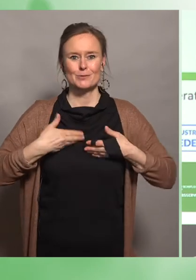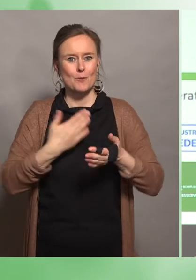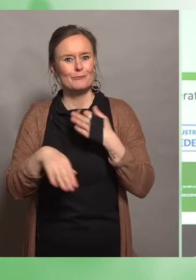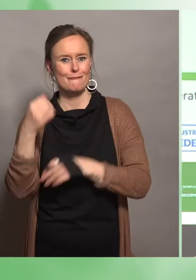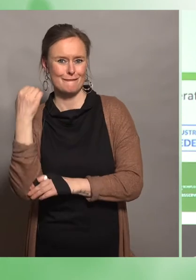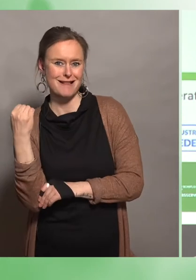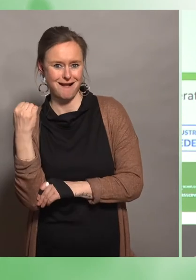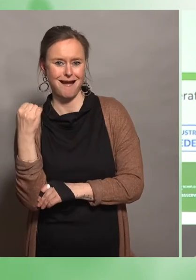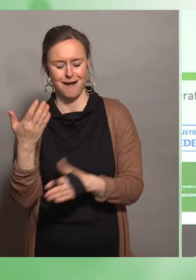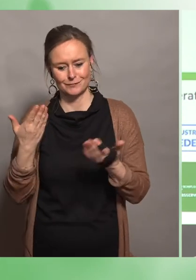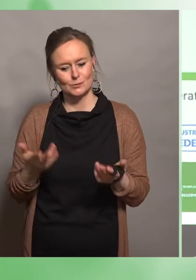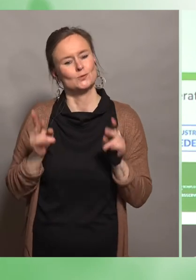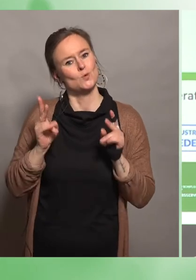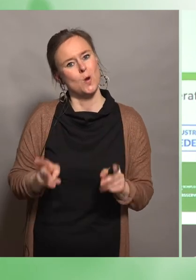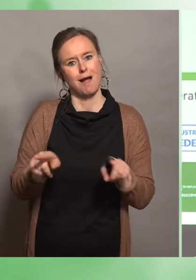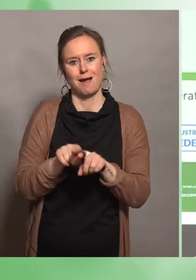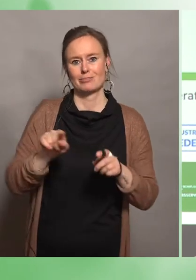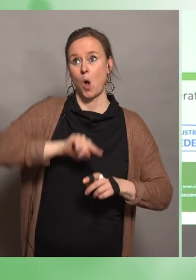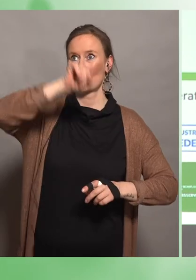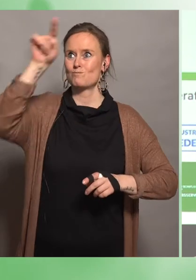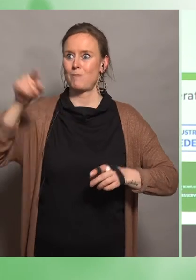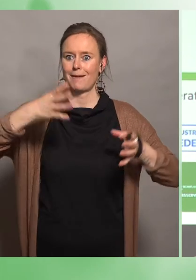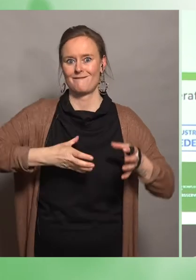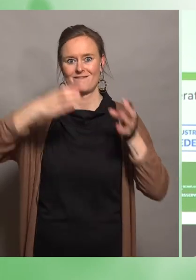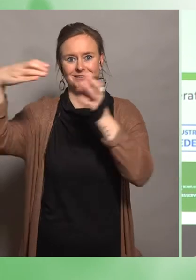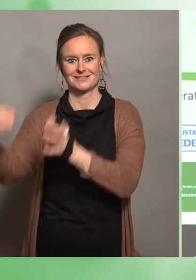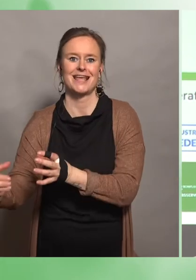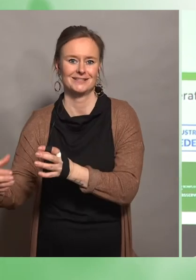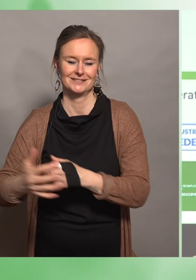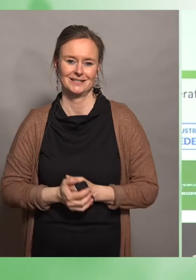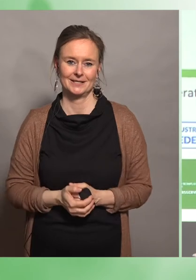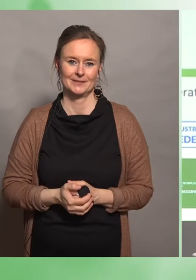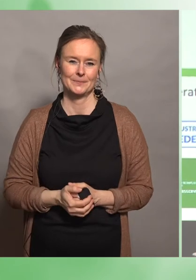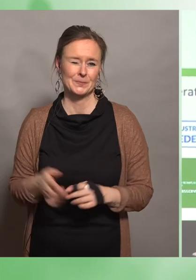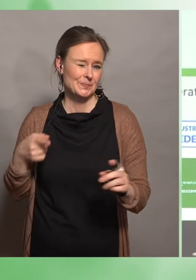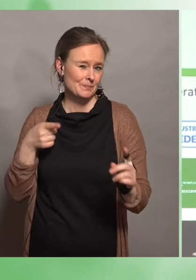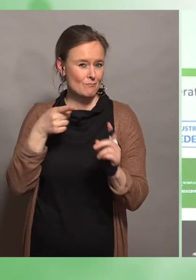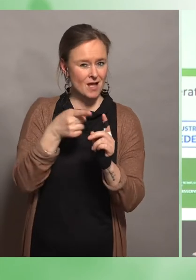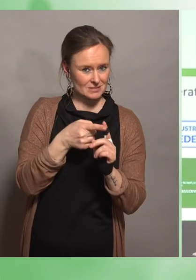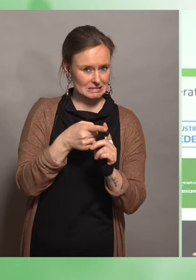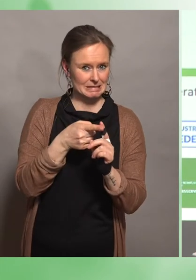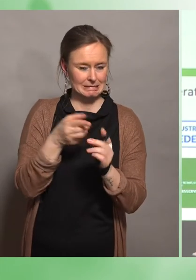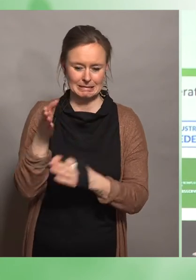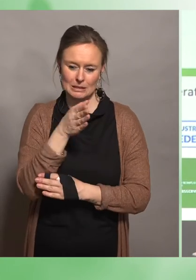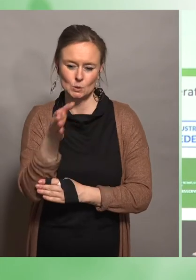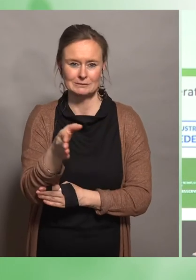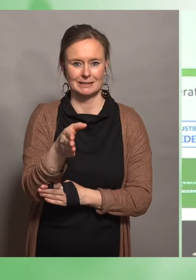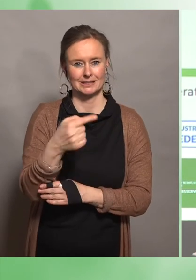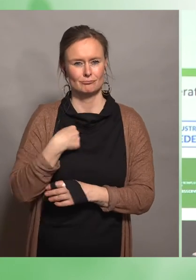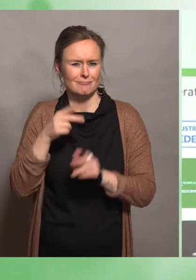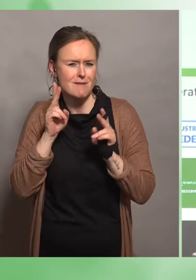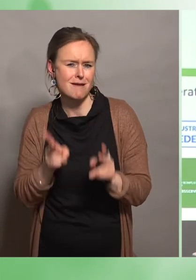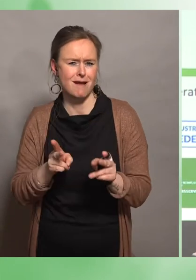kann man auch Berge versetzen und das haben wir heute ja auch schon einmal gehört. Also Zielrichtung und ich kann das,